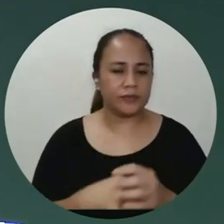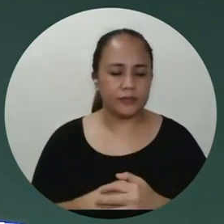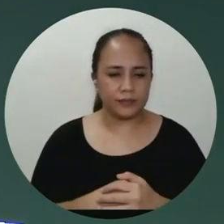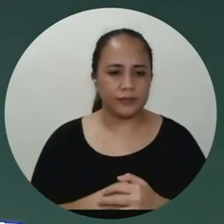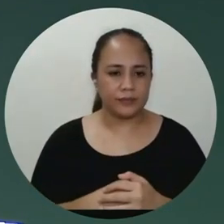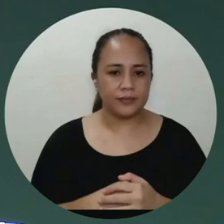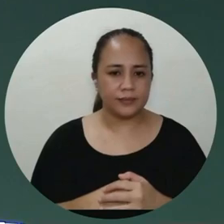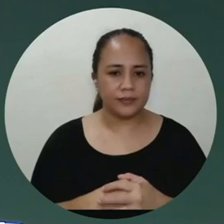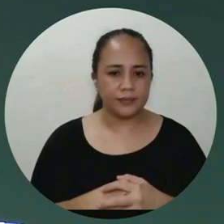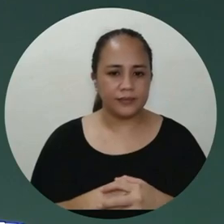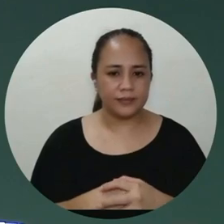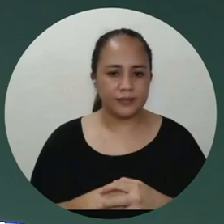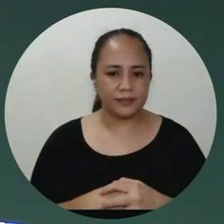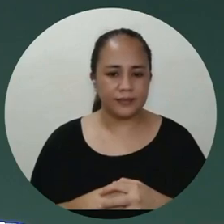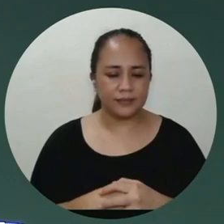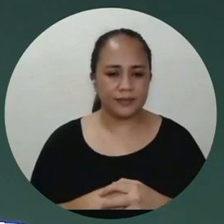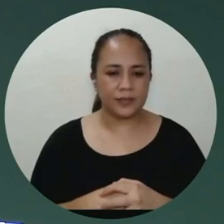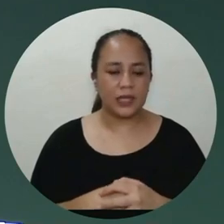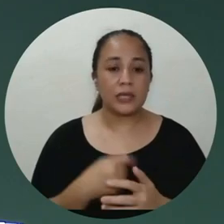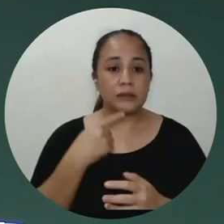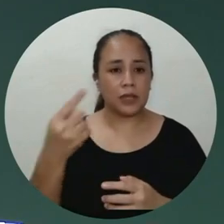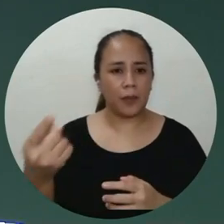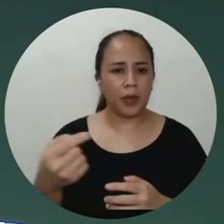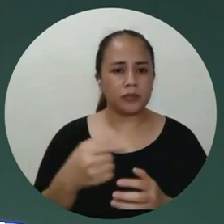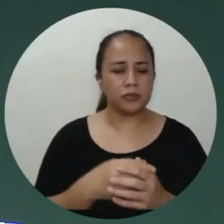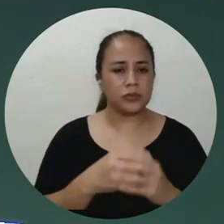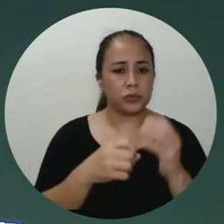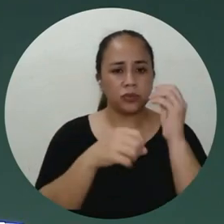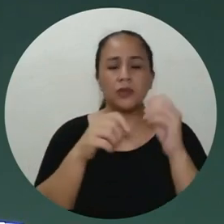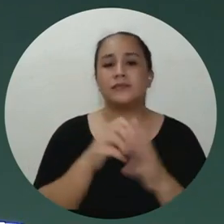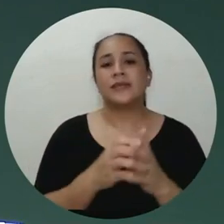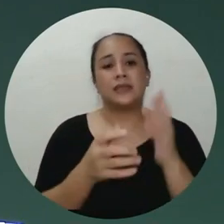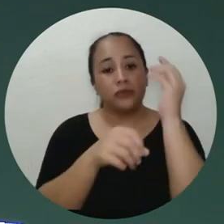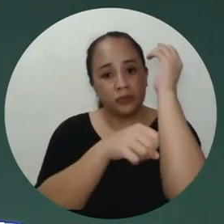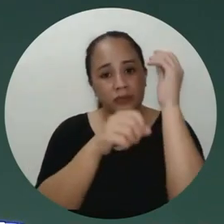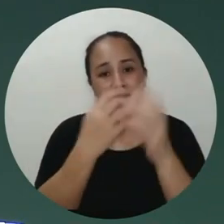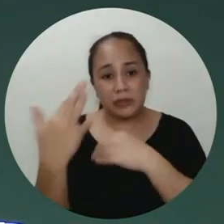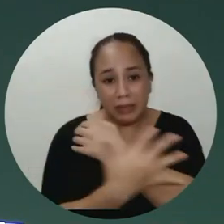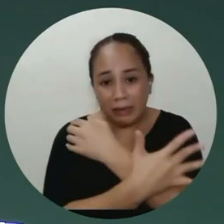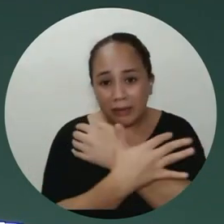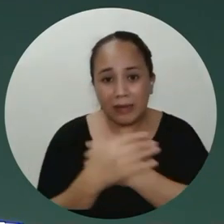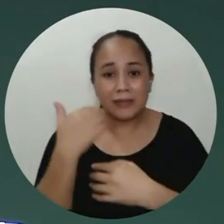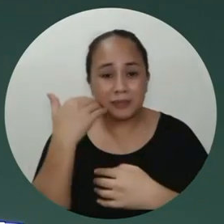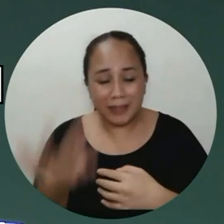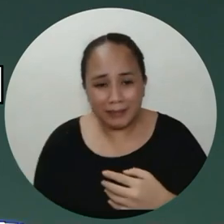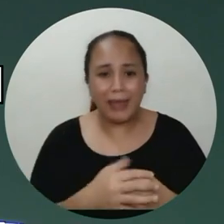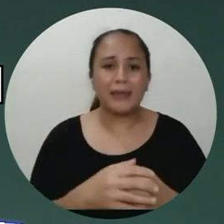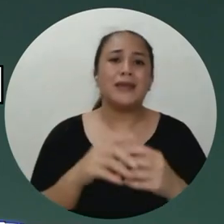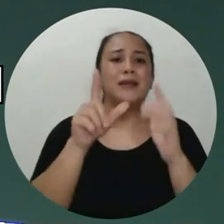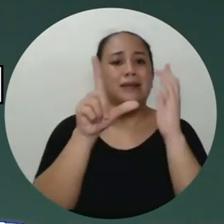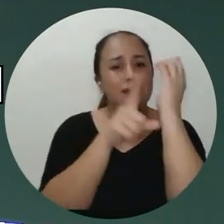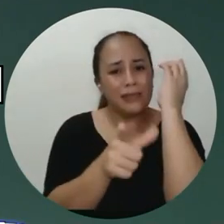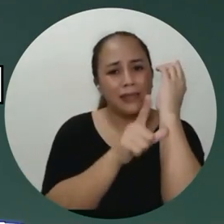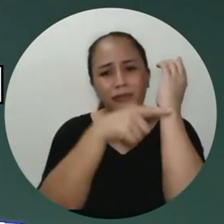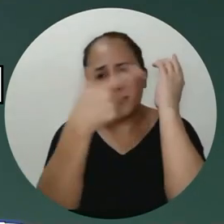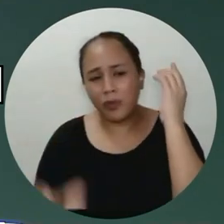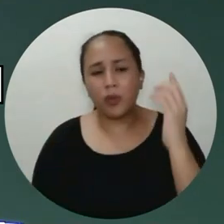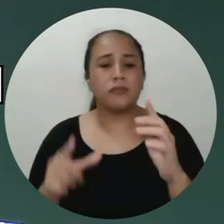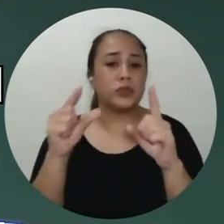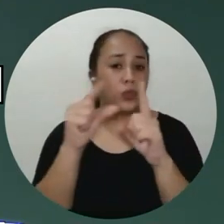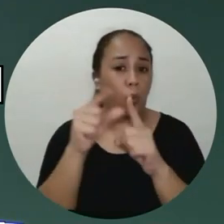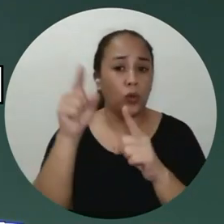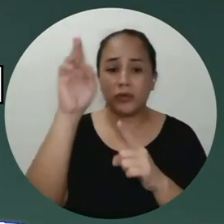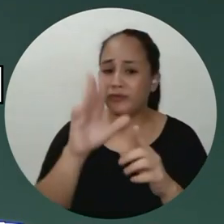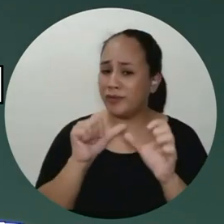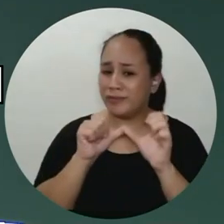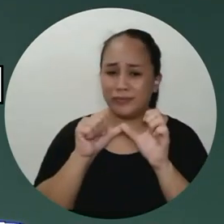말씀은 영원하다 그랬어요. It said the grass withers and the flowers fall but the word of our God endures forever. 하나님의 말씀은요.